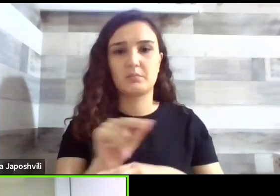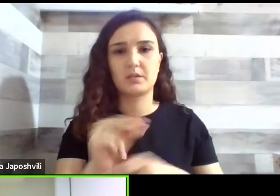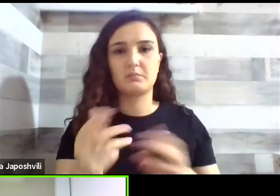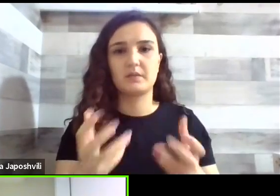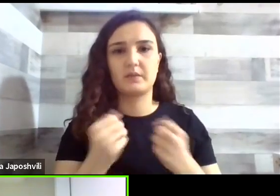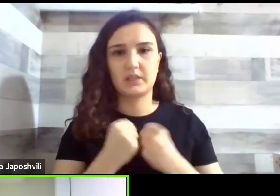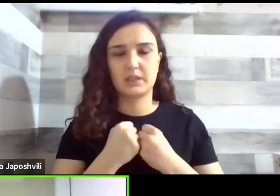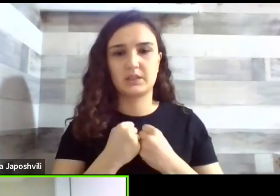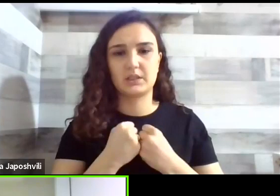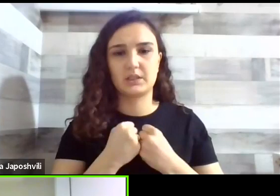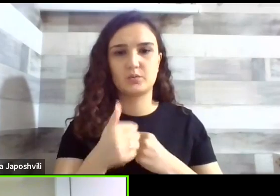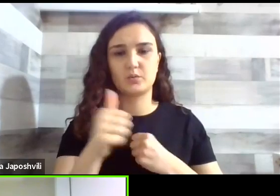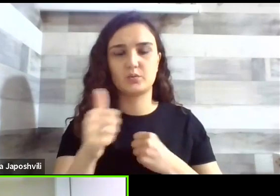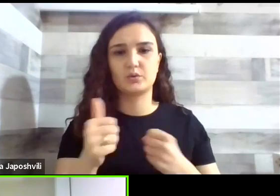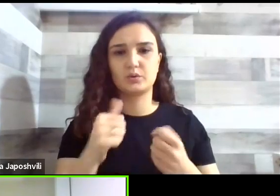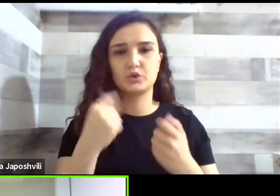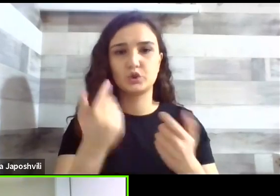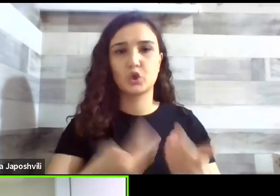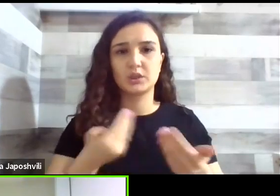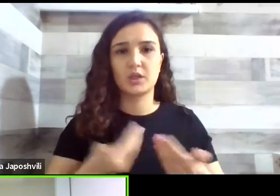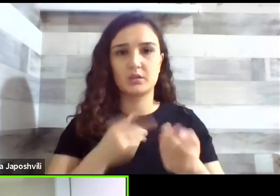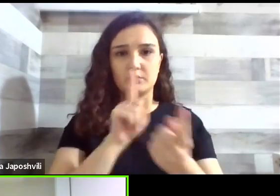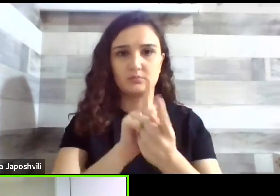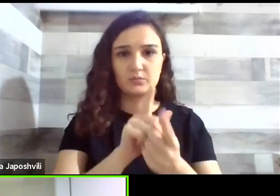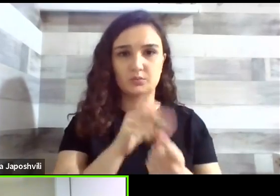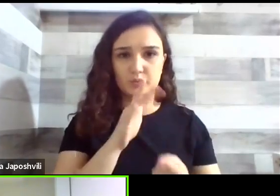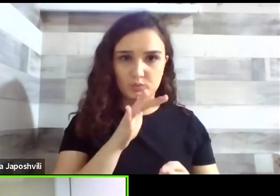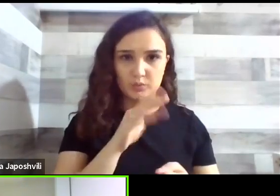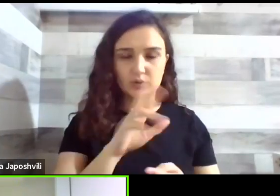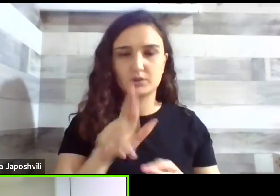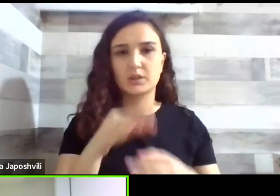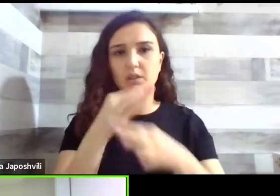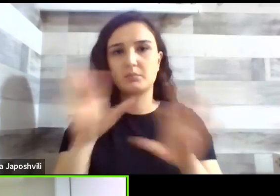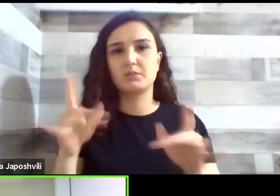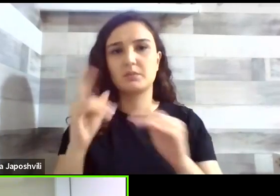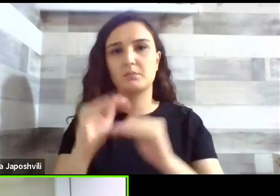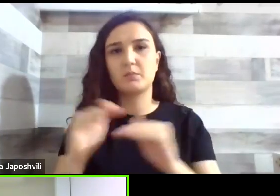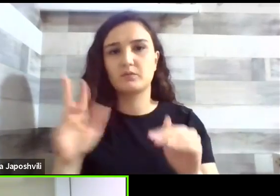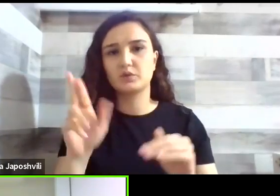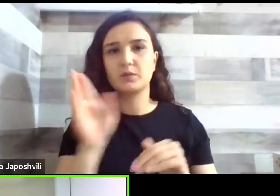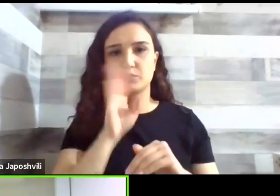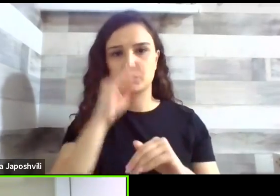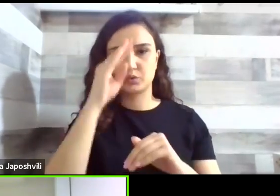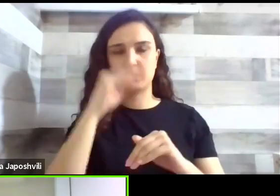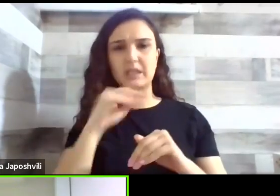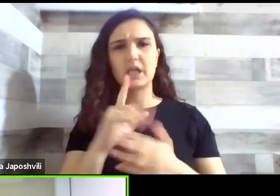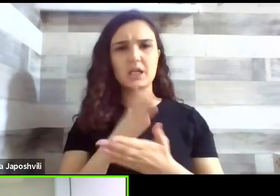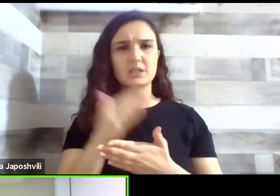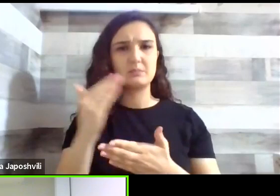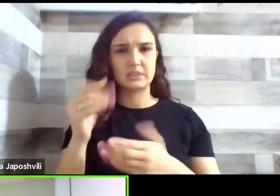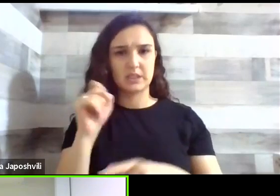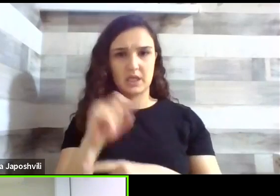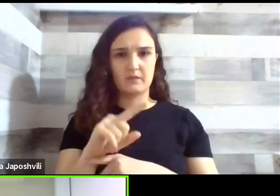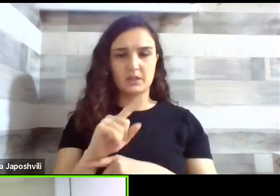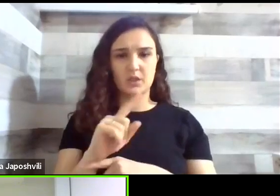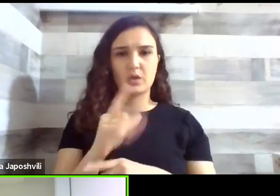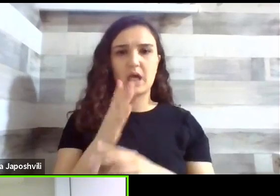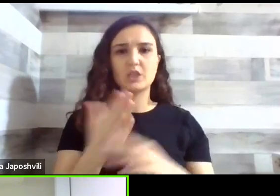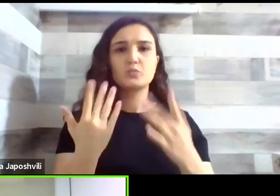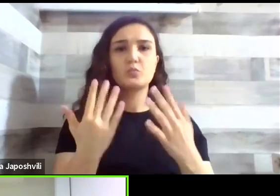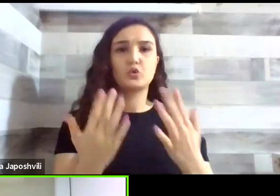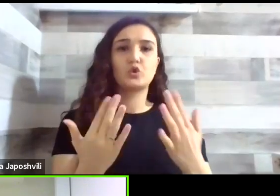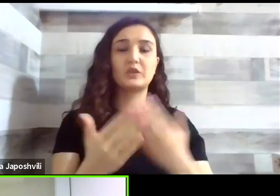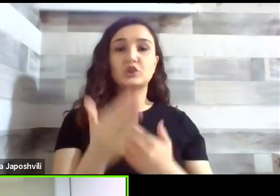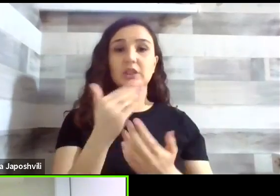ხო? როგორც კონტაქტური, თქვა, ალბათ ნებისმიერი ბავშვი და მშობელი, ხო, რაზეა, რა არის მისი დაკვეთა, რა არის მოთხოვნა,